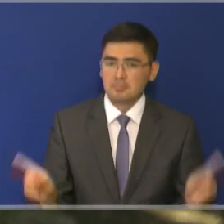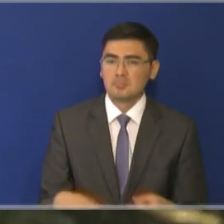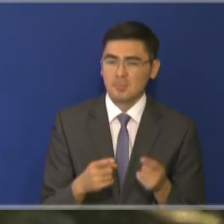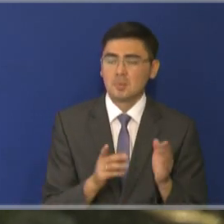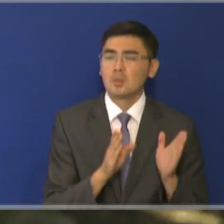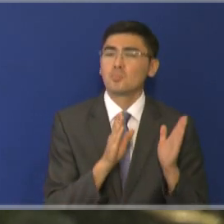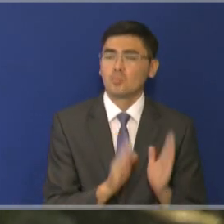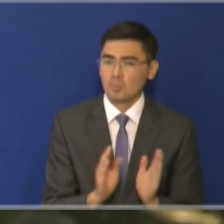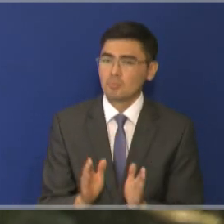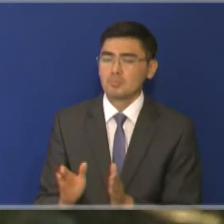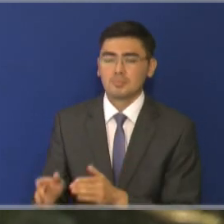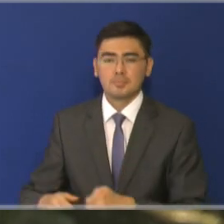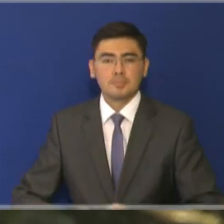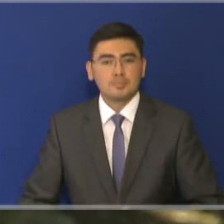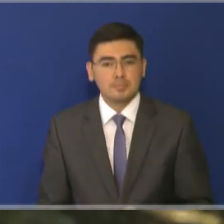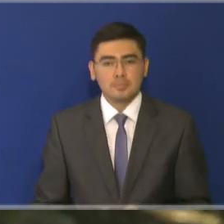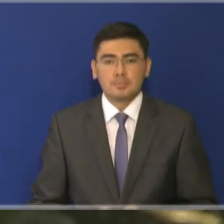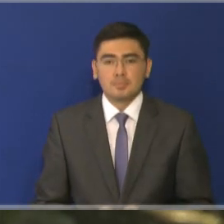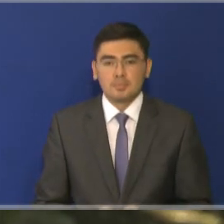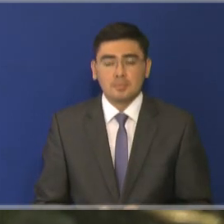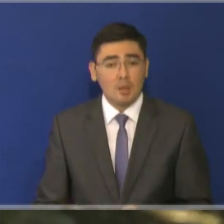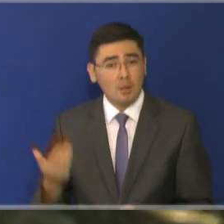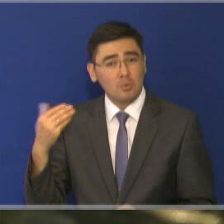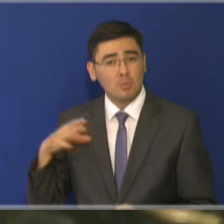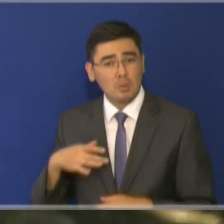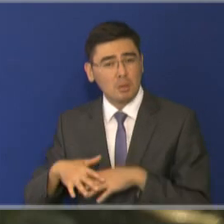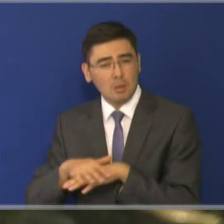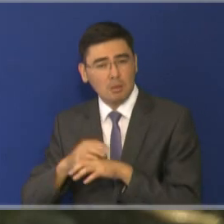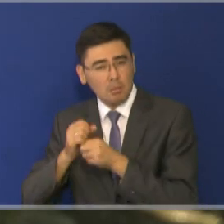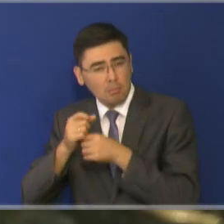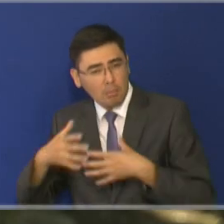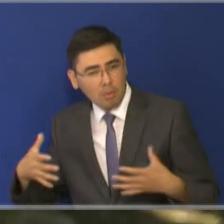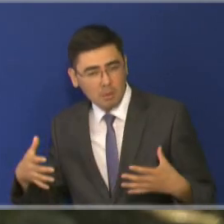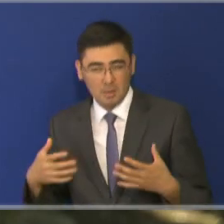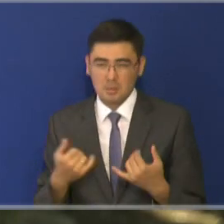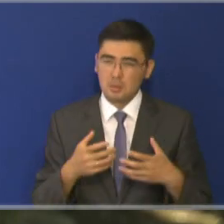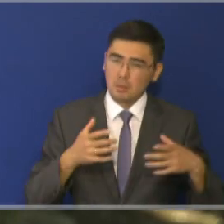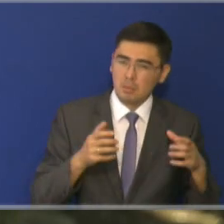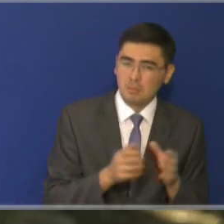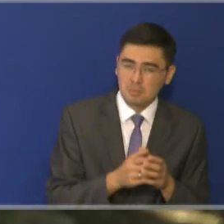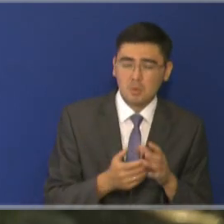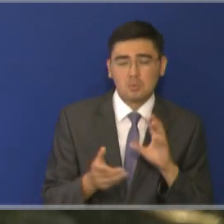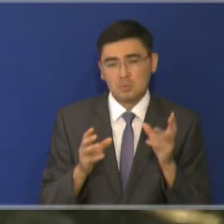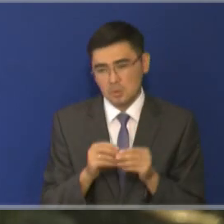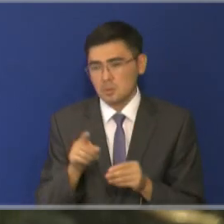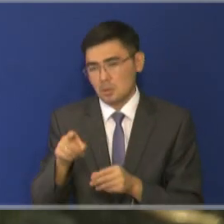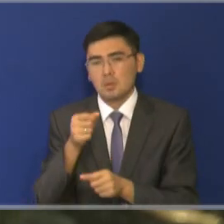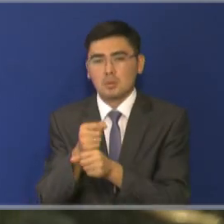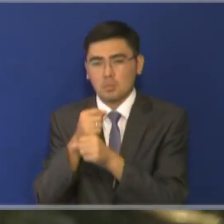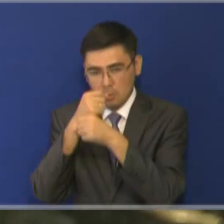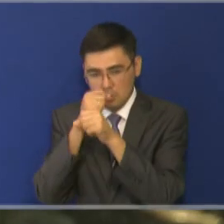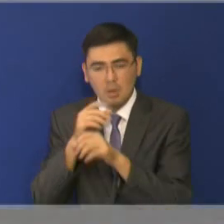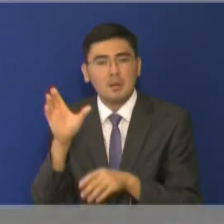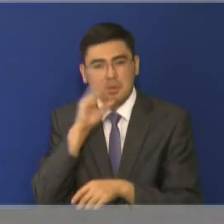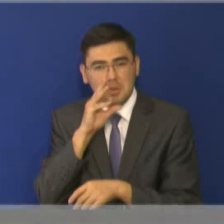анализдерінің қорытындысын күнделікті алып тұрады. Қазір бұрынғыдай қиындықтар жоқ, жұмыс бір қалыпқа түсті деп